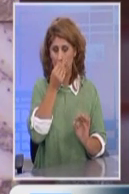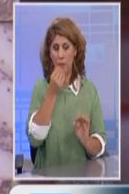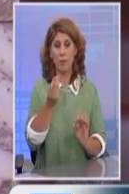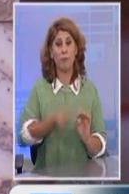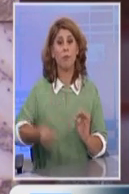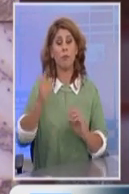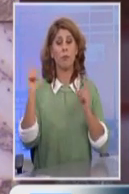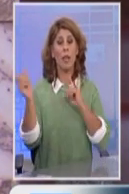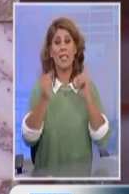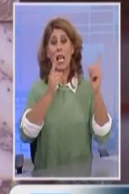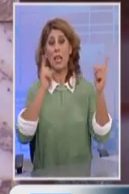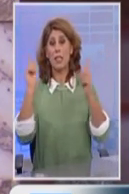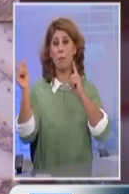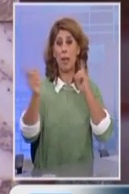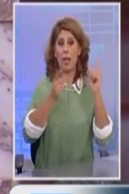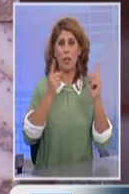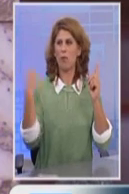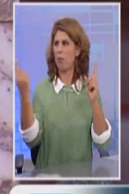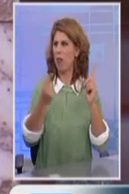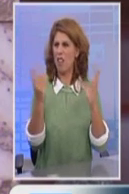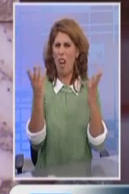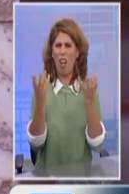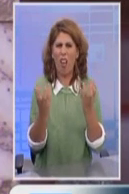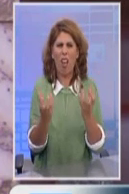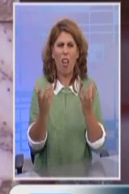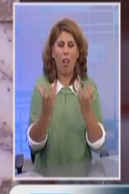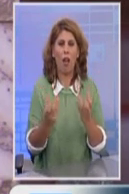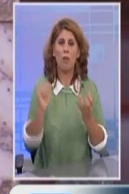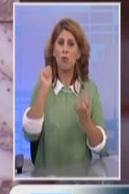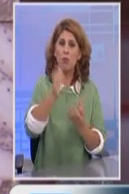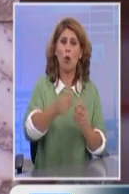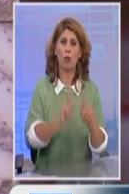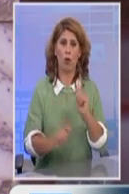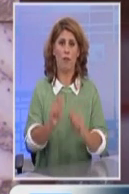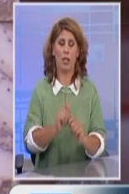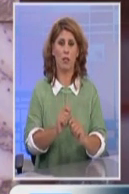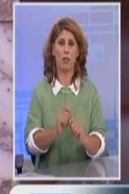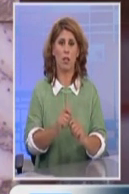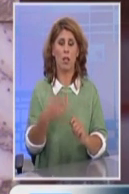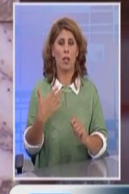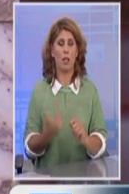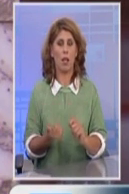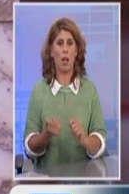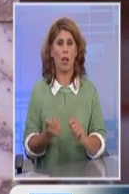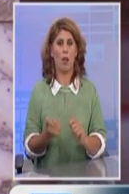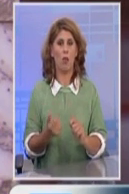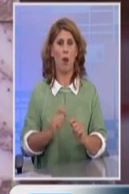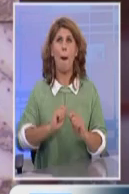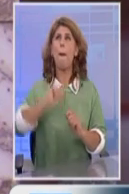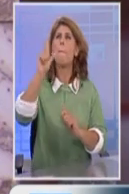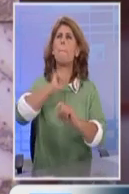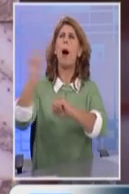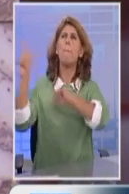παραζαλισμένοι από το περιβάλλον σύψης που ίδιοι έχουν δημιουργήσει και έχουν κροτίδες για να αποσπάσουν την προσοχή